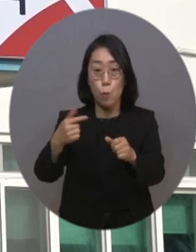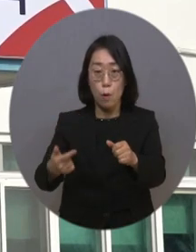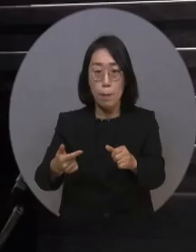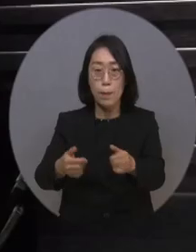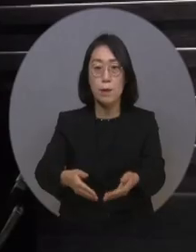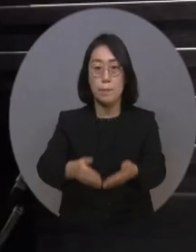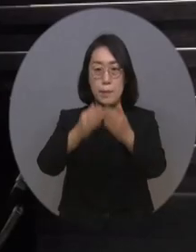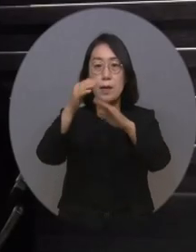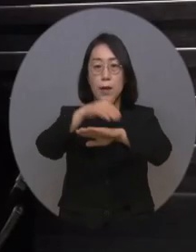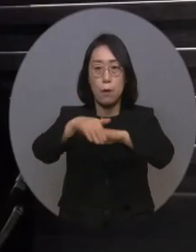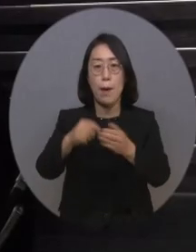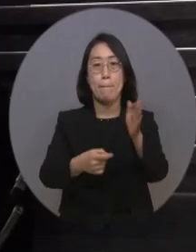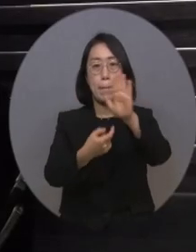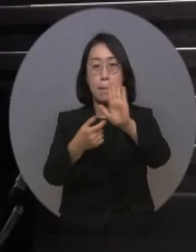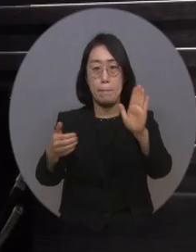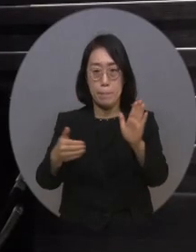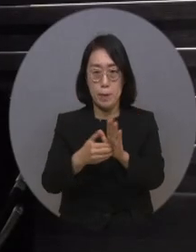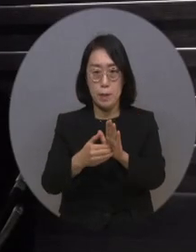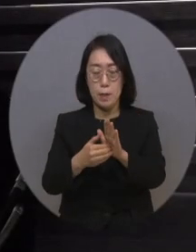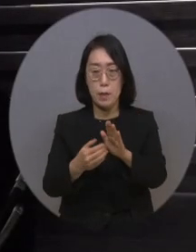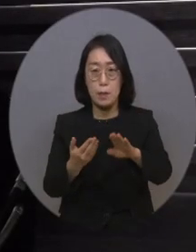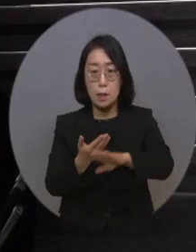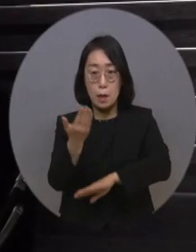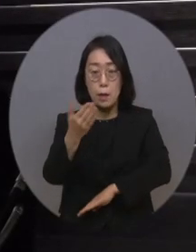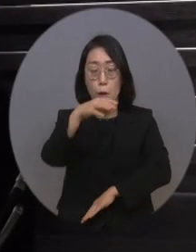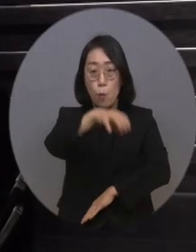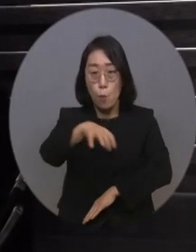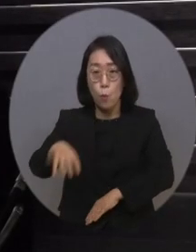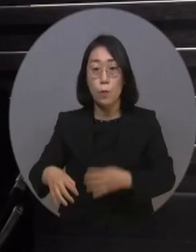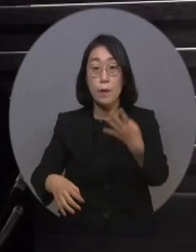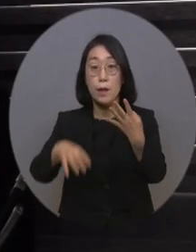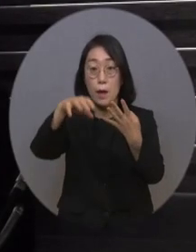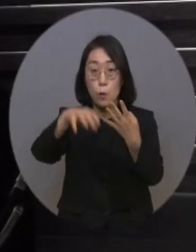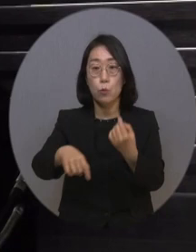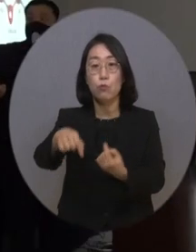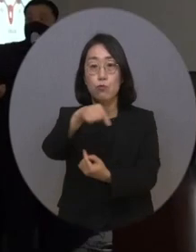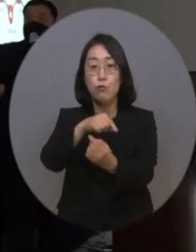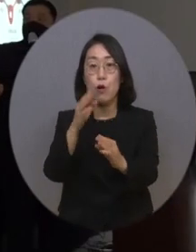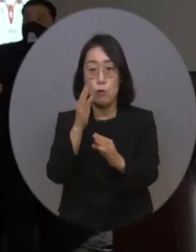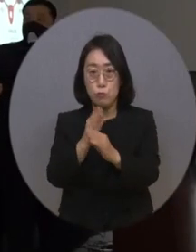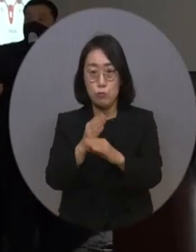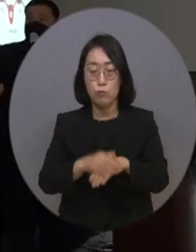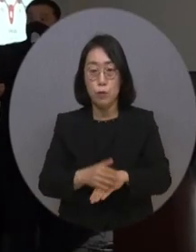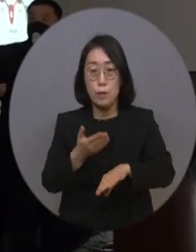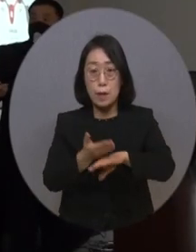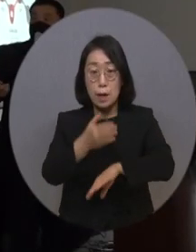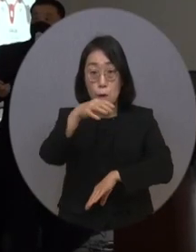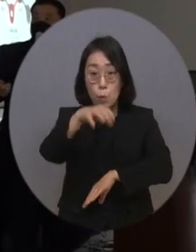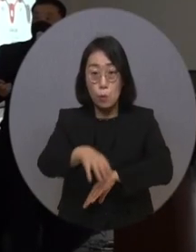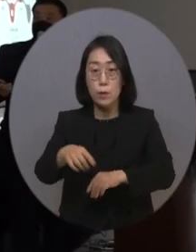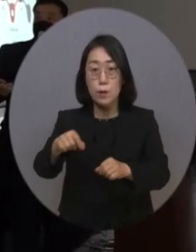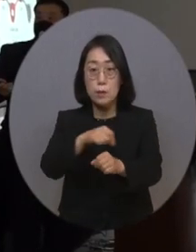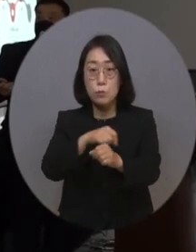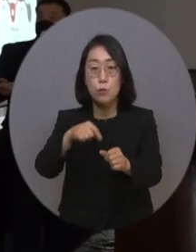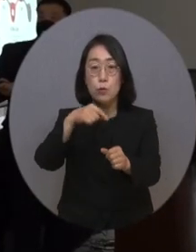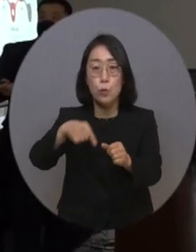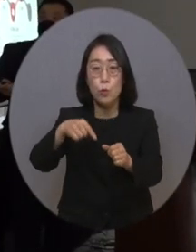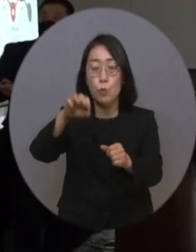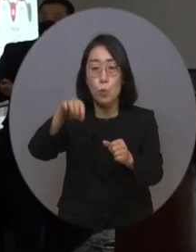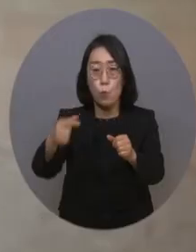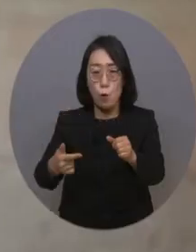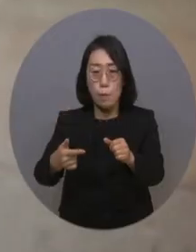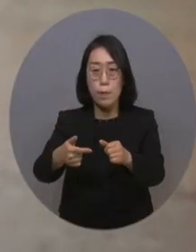밝혔습니다. 현재 경남, 충북, 대전, 대구 총 4개 지역에서 운영 중이며 다른 시군에서도 특수교육원 설립을 추진하고